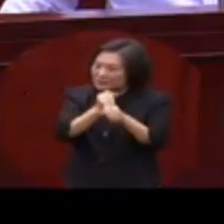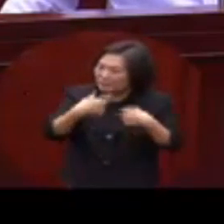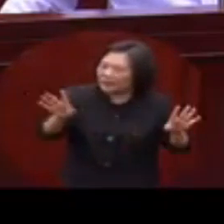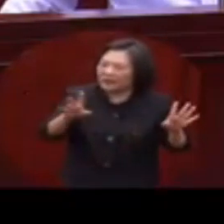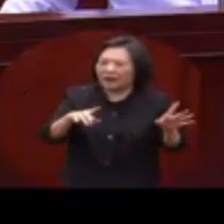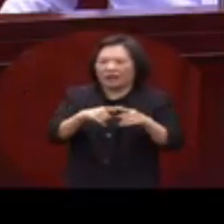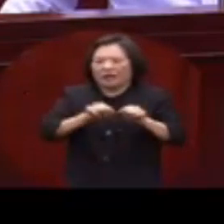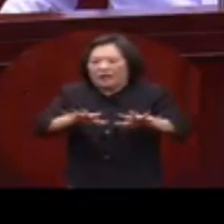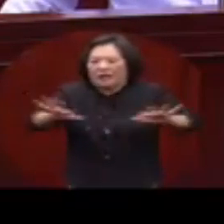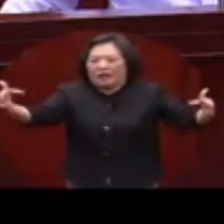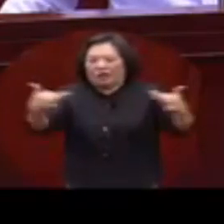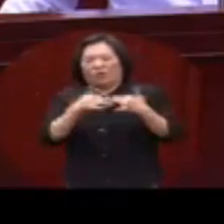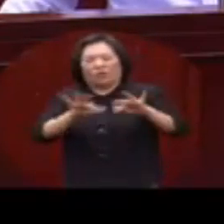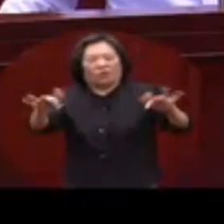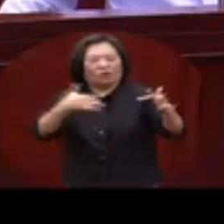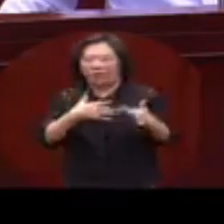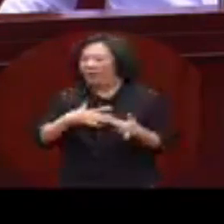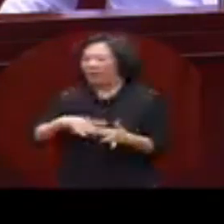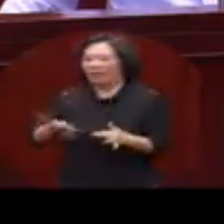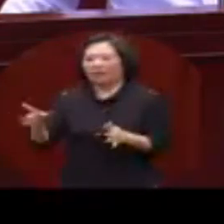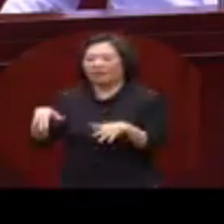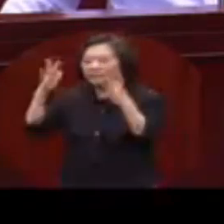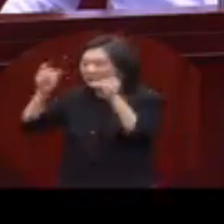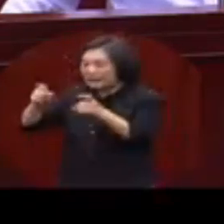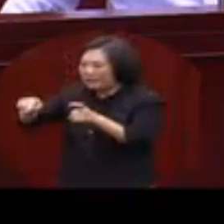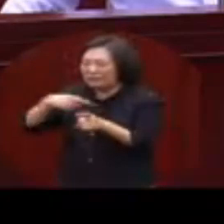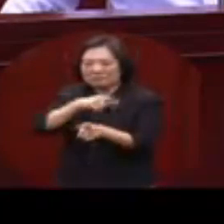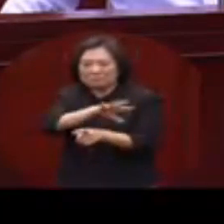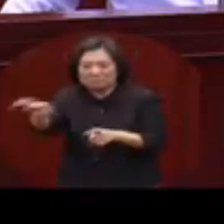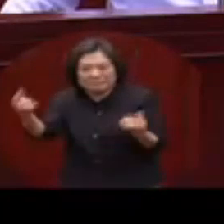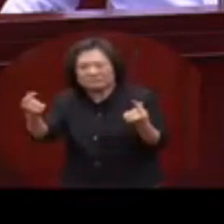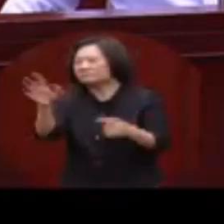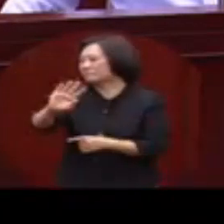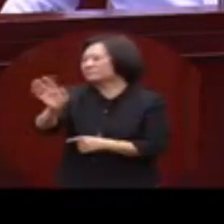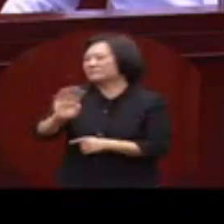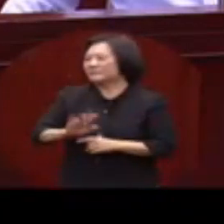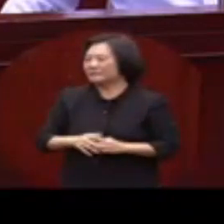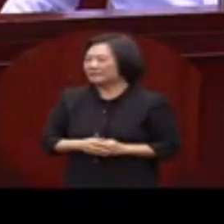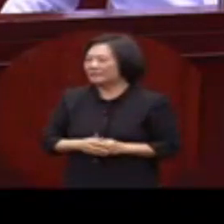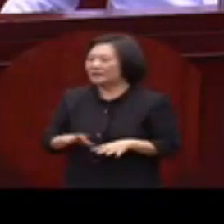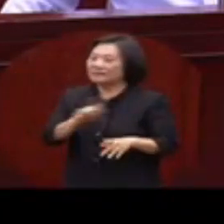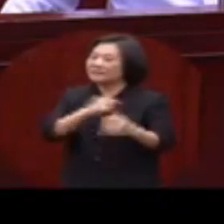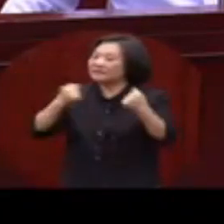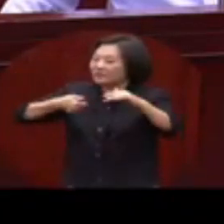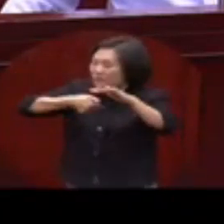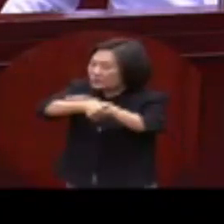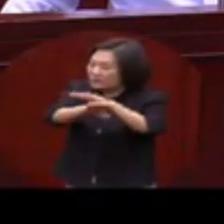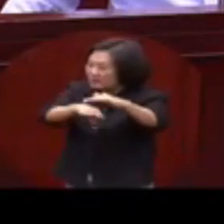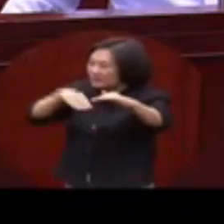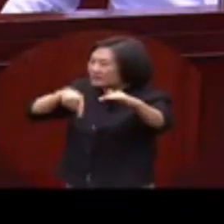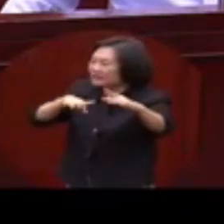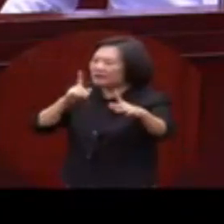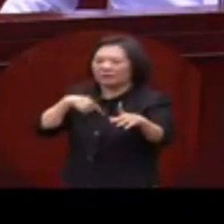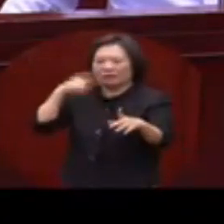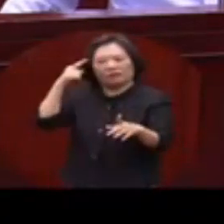开，那只能经过成功桥、成美桥跟那个自强隧道，所以这个是很